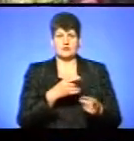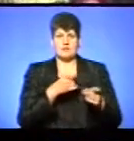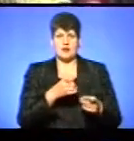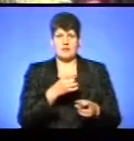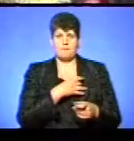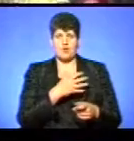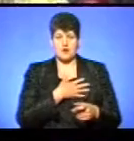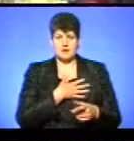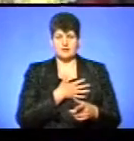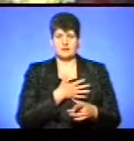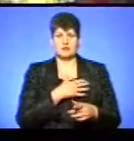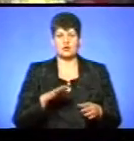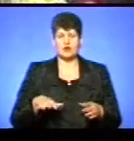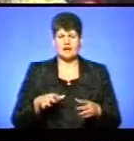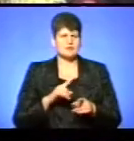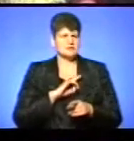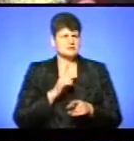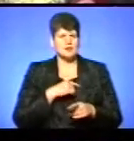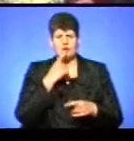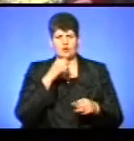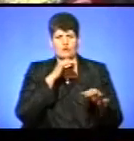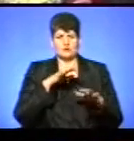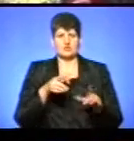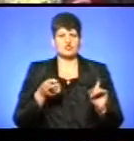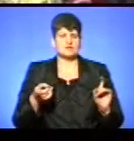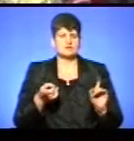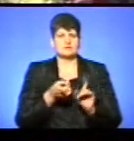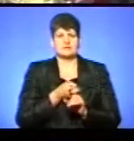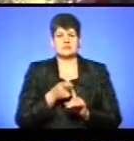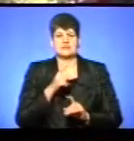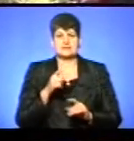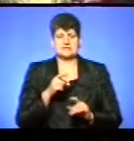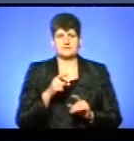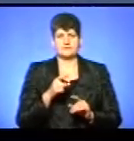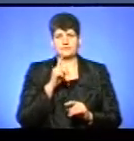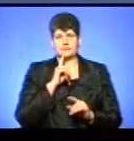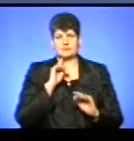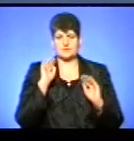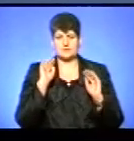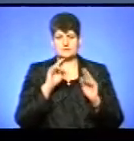ноги, масивна кровотеча і поєднана з клінічною смертю.